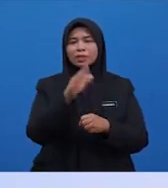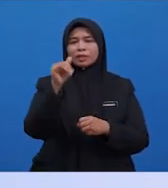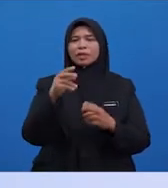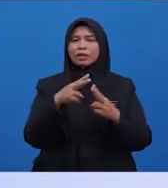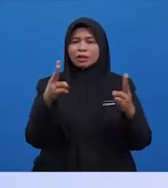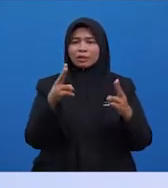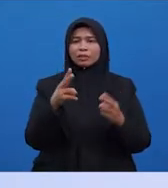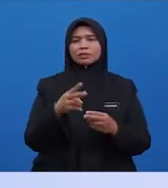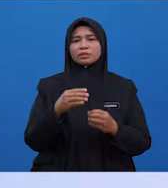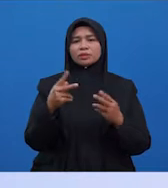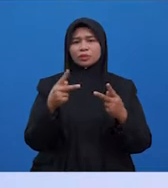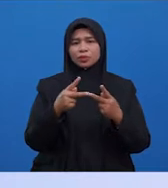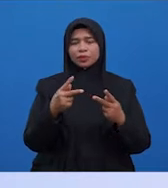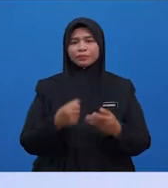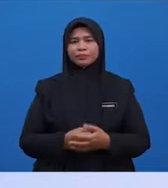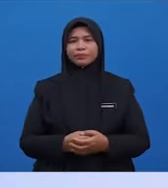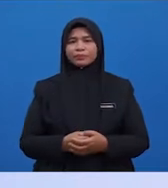meningkatkan prestasi atletnya.